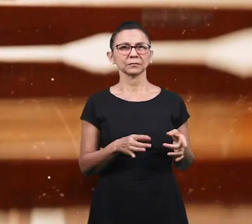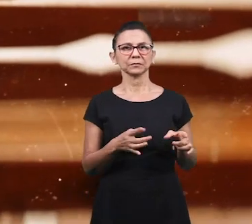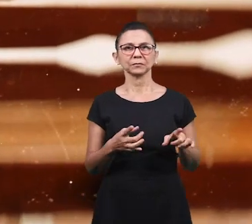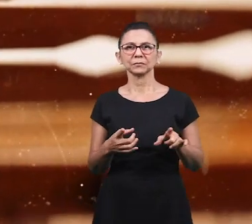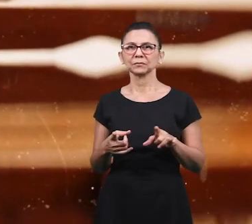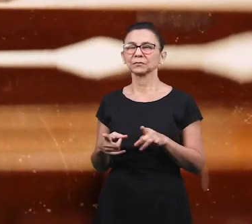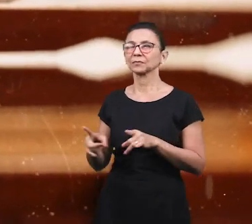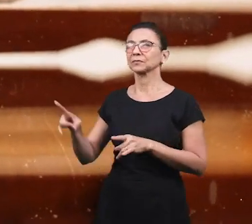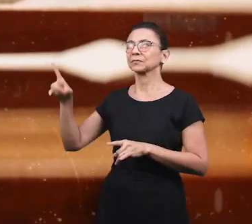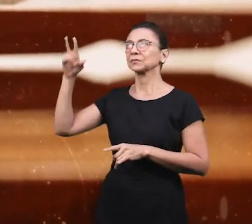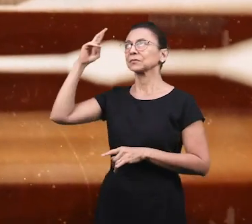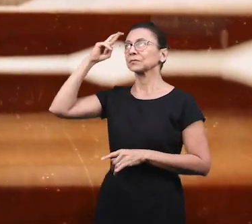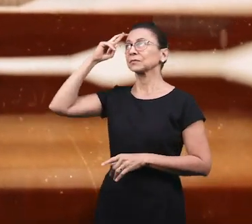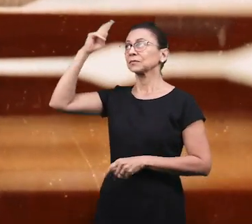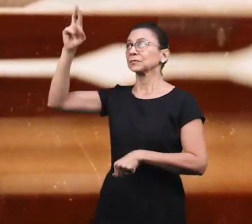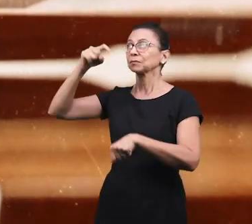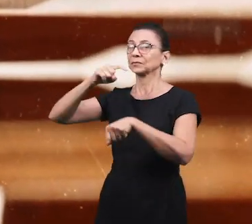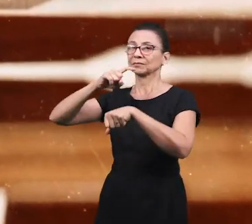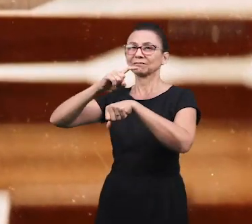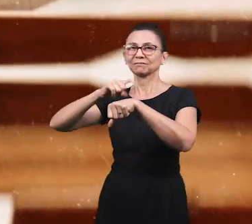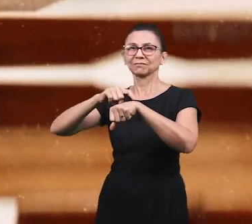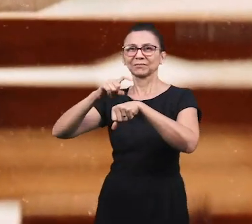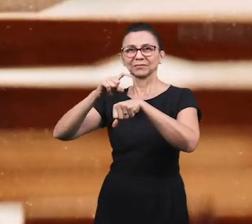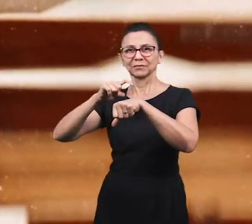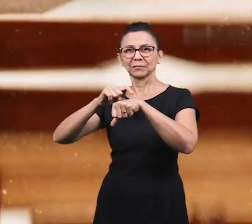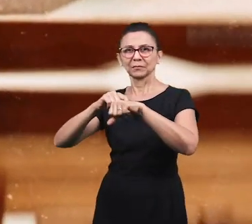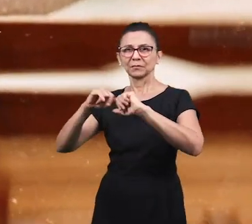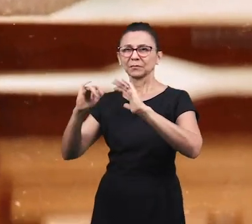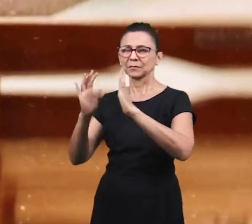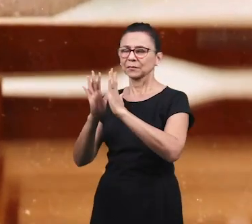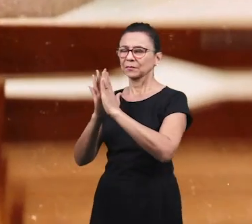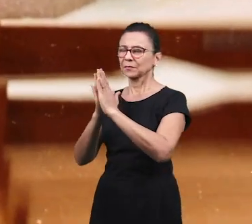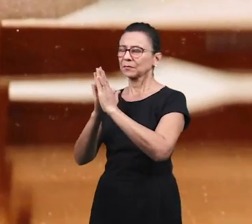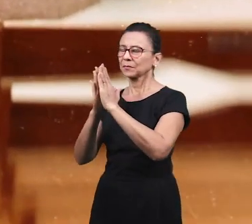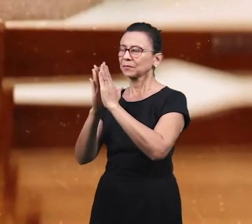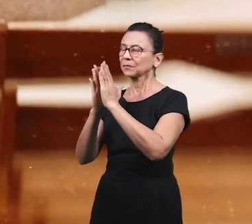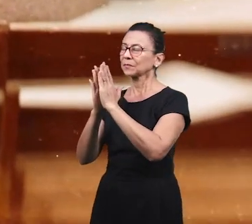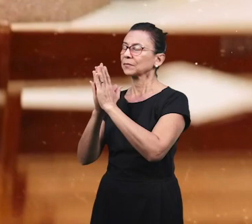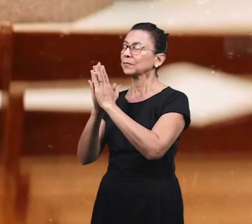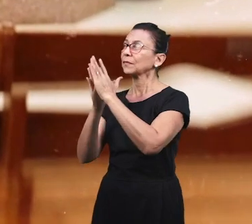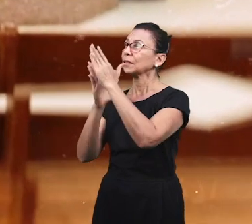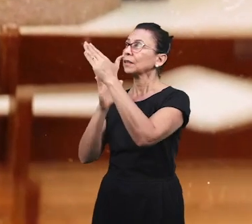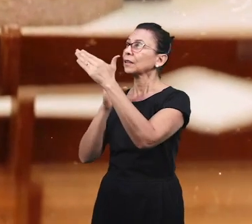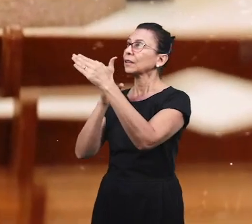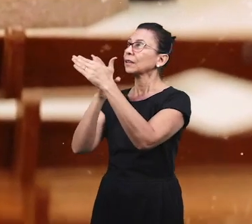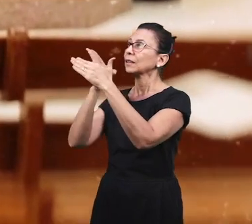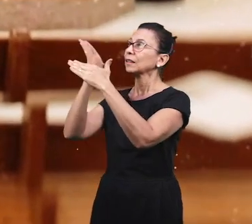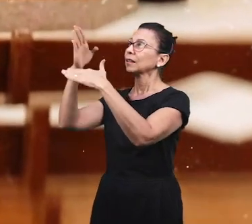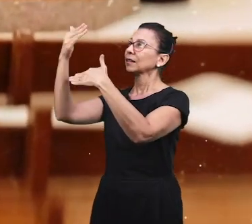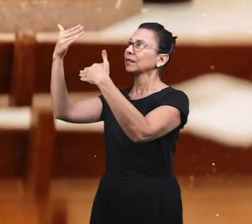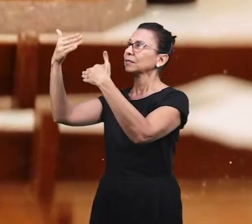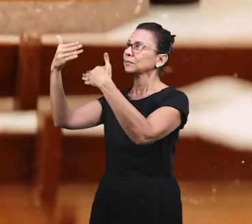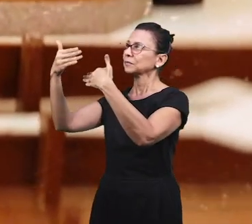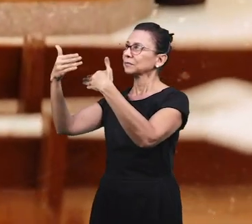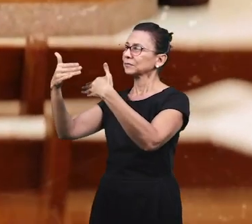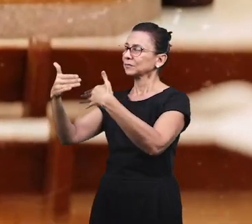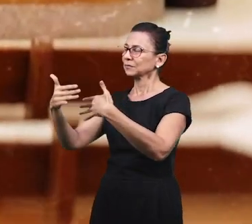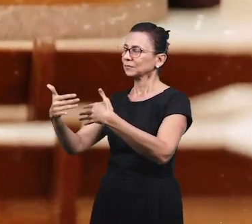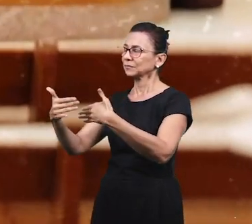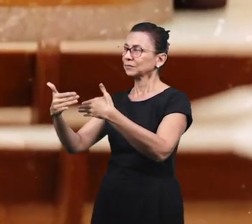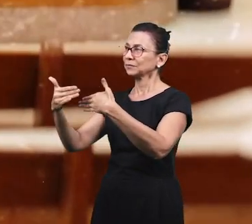Suba minha oração perante a tua